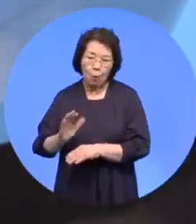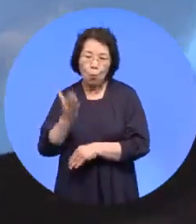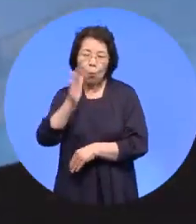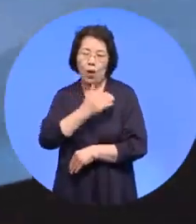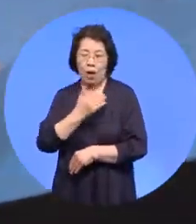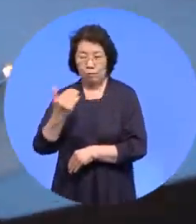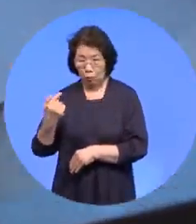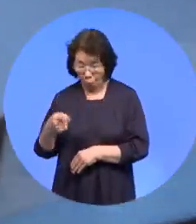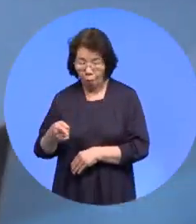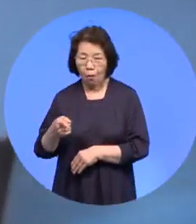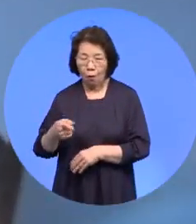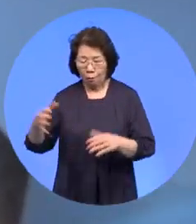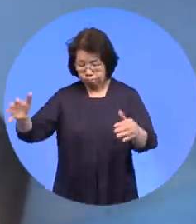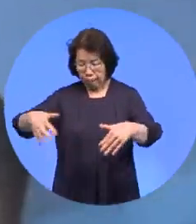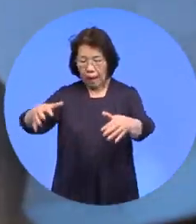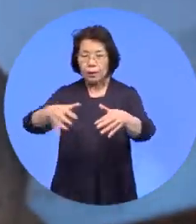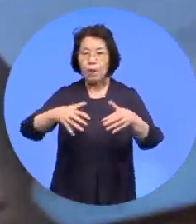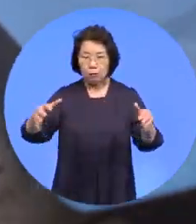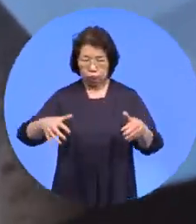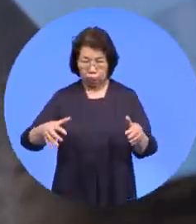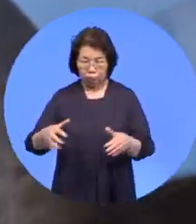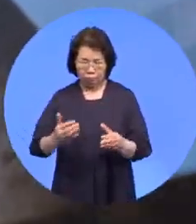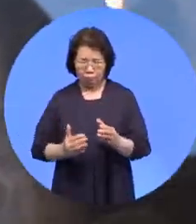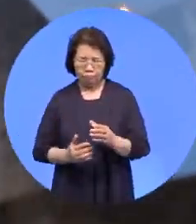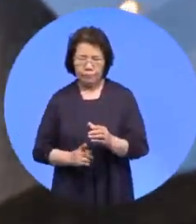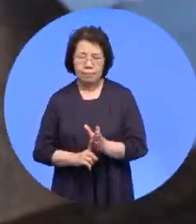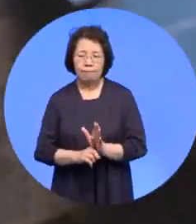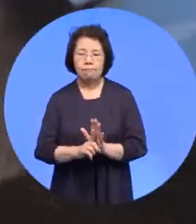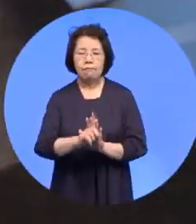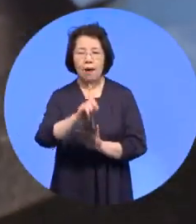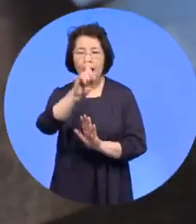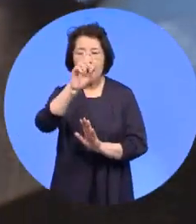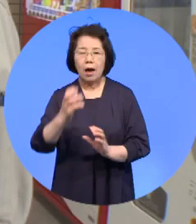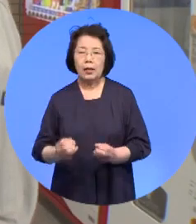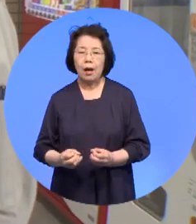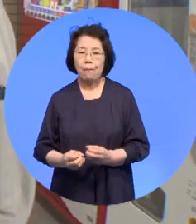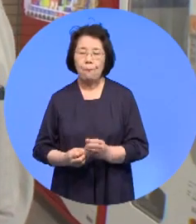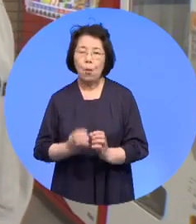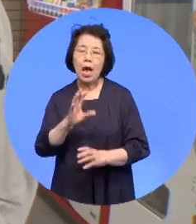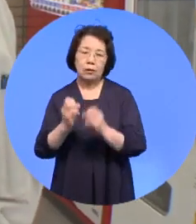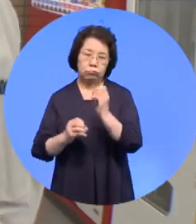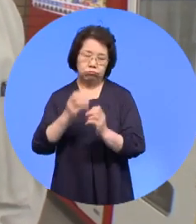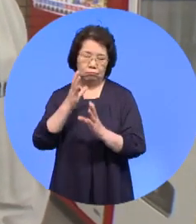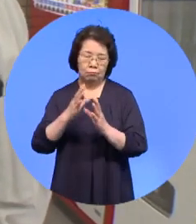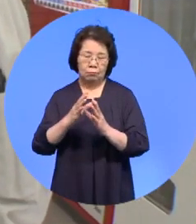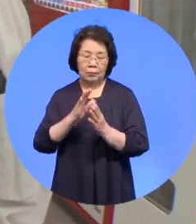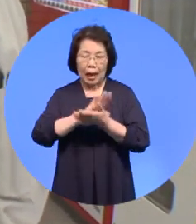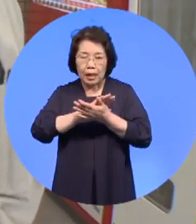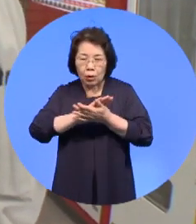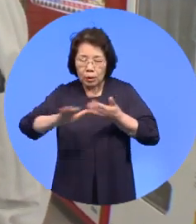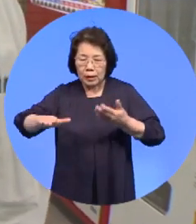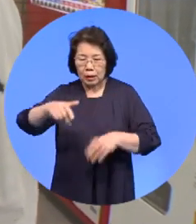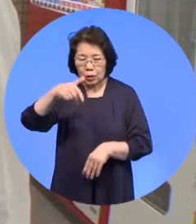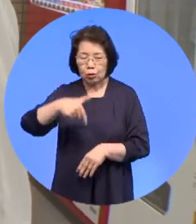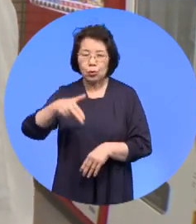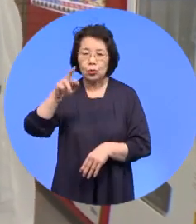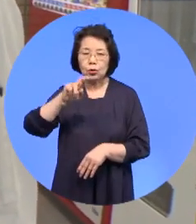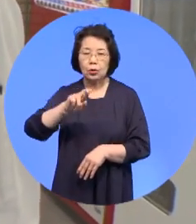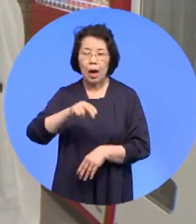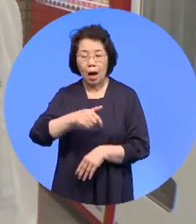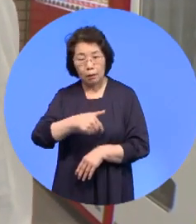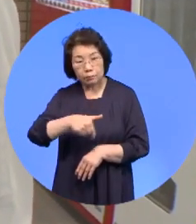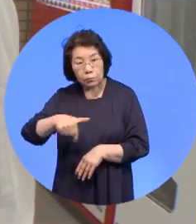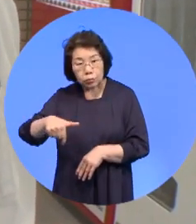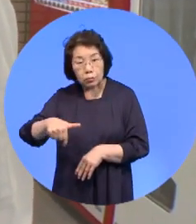焼却炉デー完全に燃焼させまして最終的にスラグ化する補助スラブ